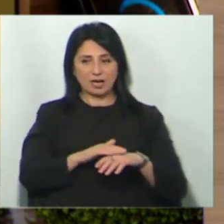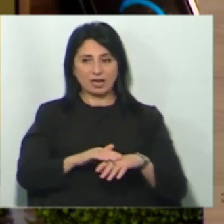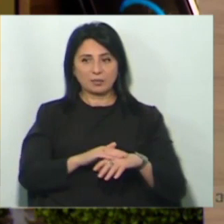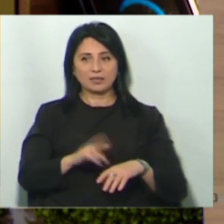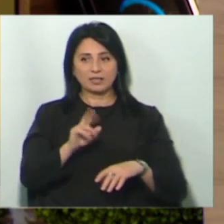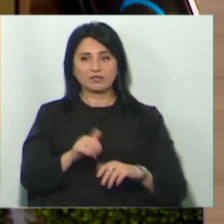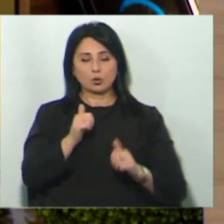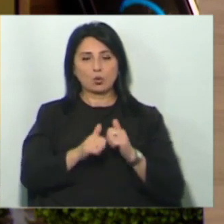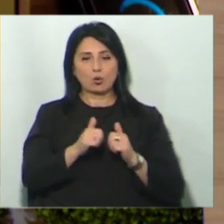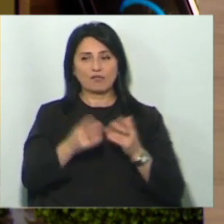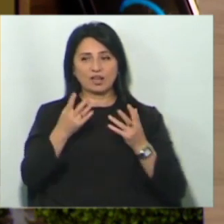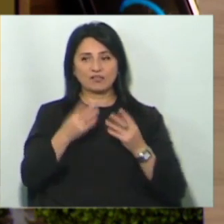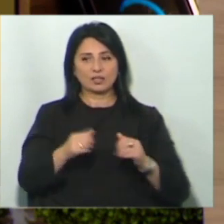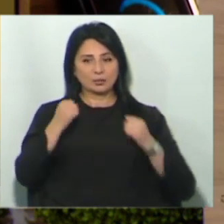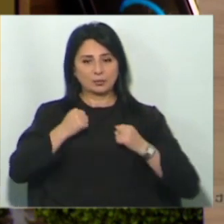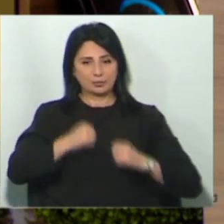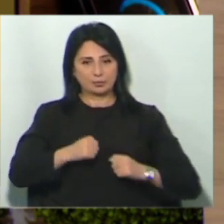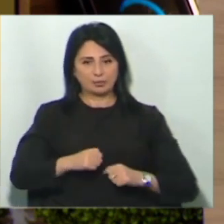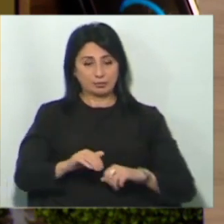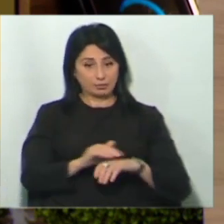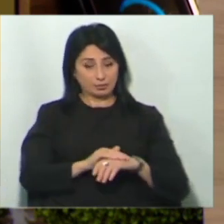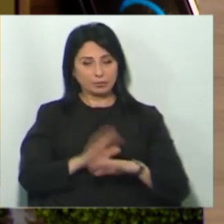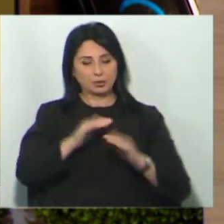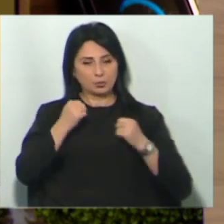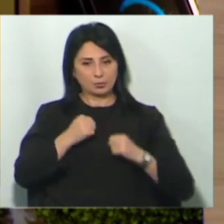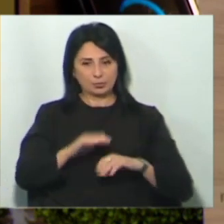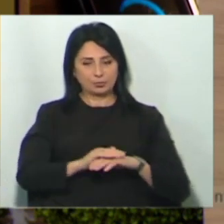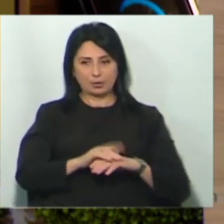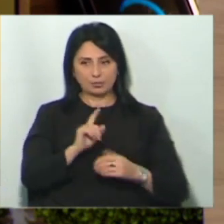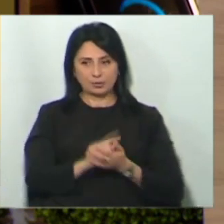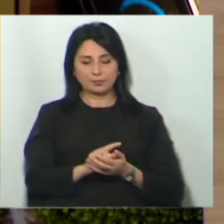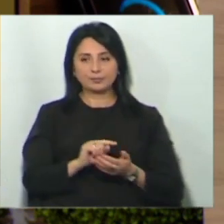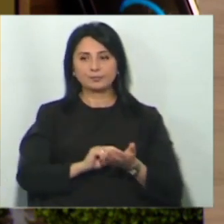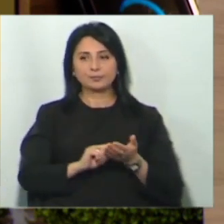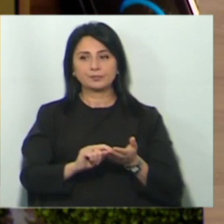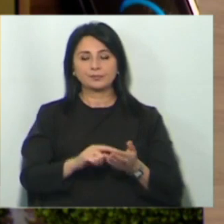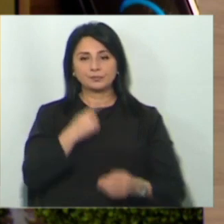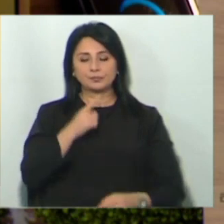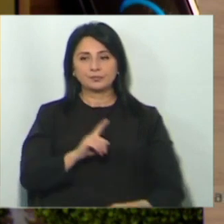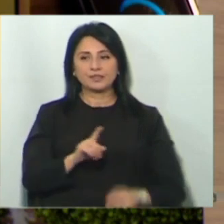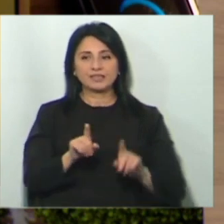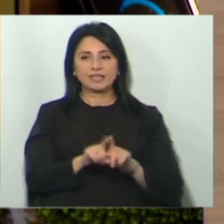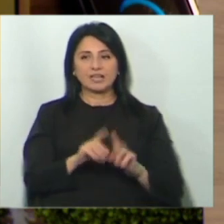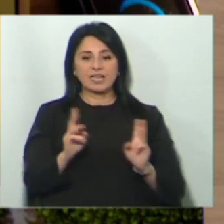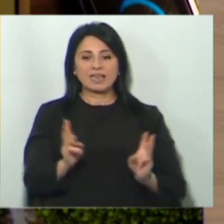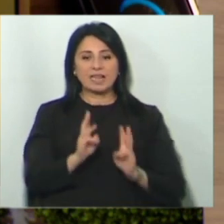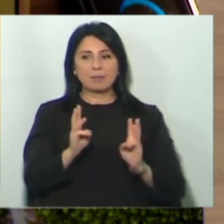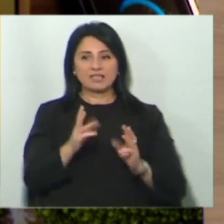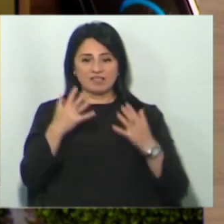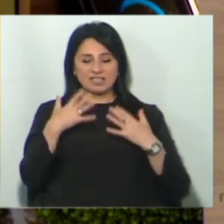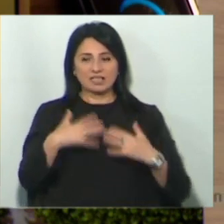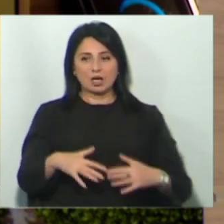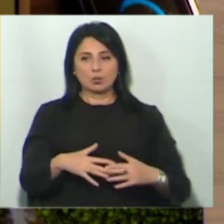და ყოველდღიურად ჩამობანვა. კიდე ერთხელ ხალხსაც ვამბობ, რომ ესეთი დამწვარე